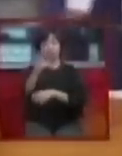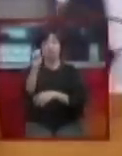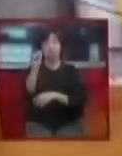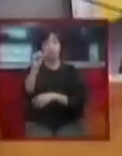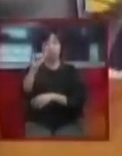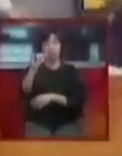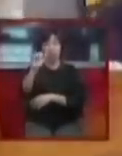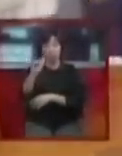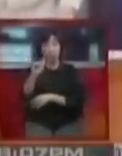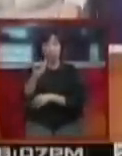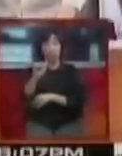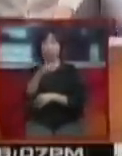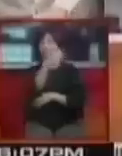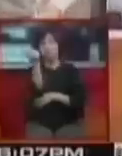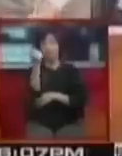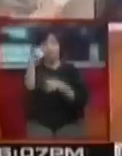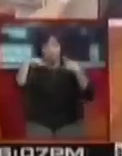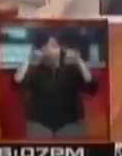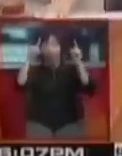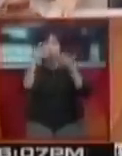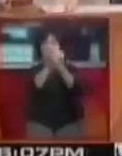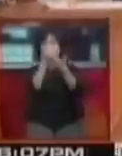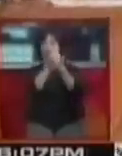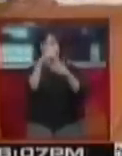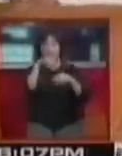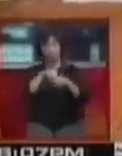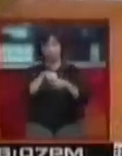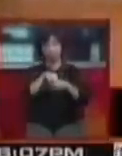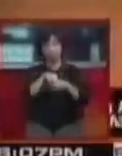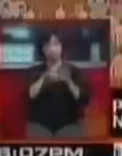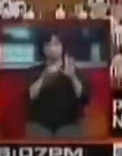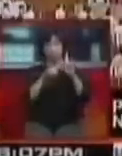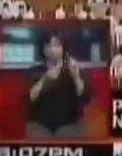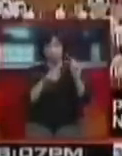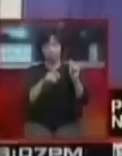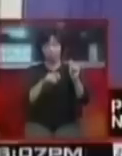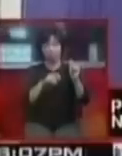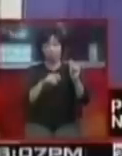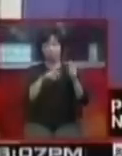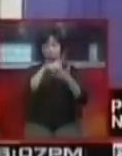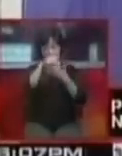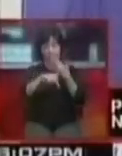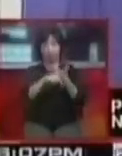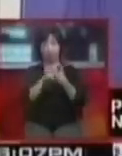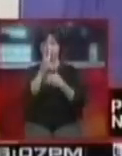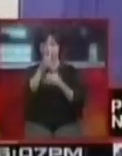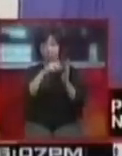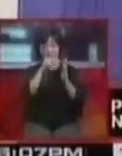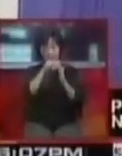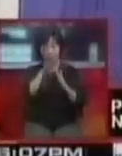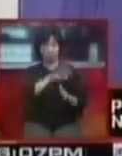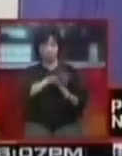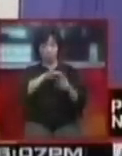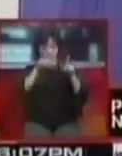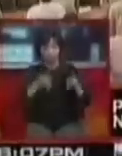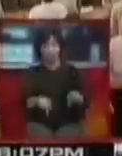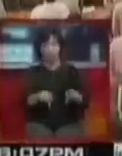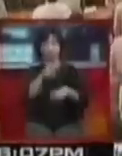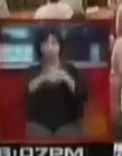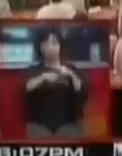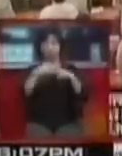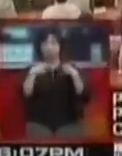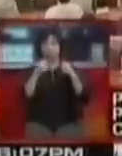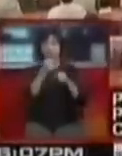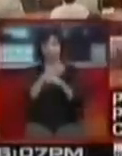ring ibinida ni Aquino ang iba pang achievements daw ng kanyang gobyerno. Mula sa CCT program na may 3 milyon ng beneficyaryo, universal